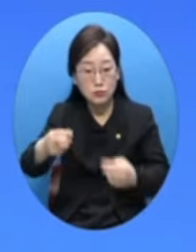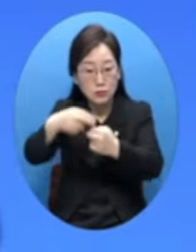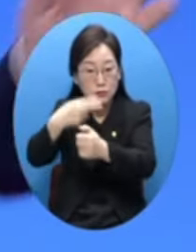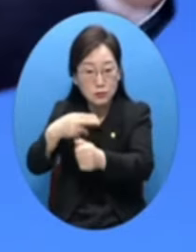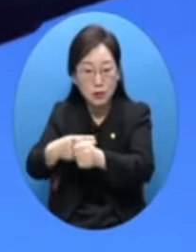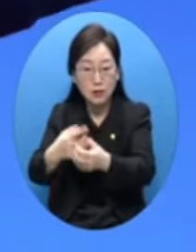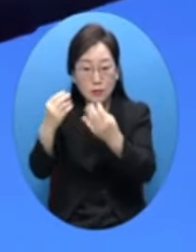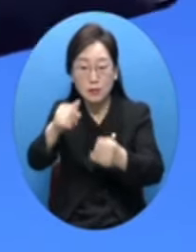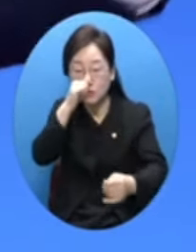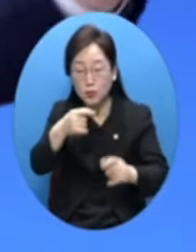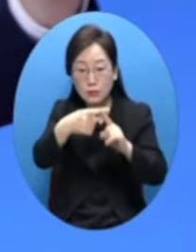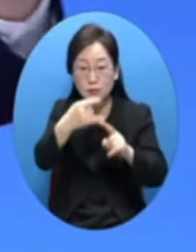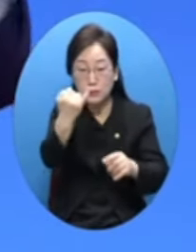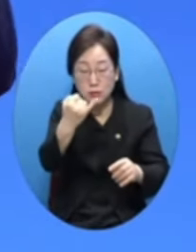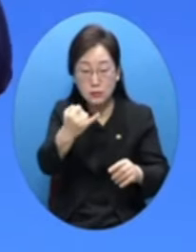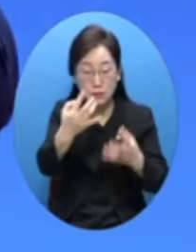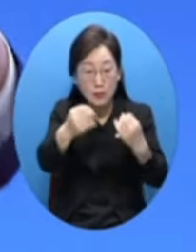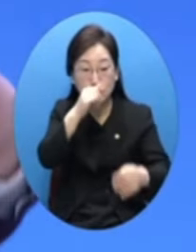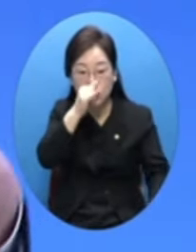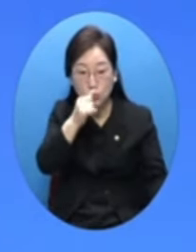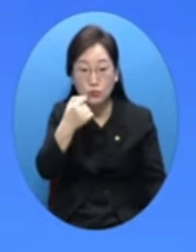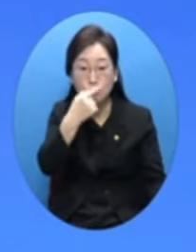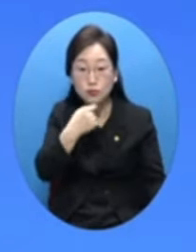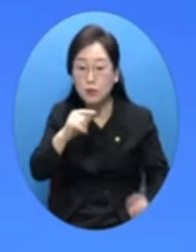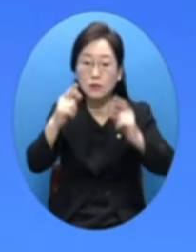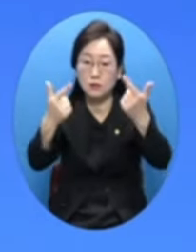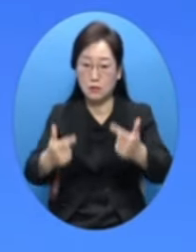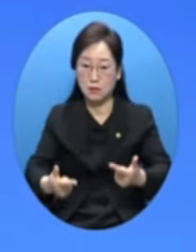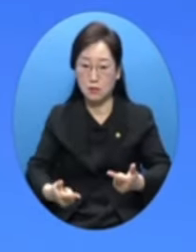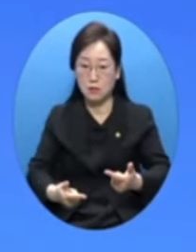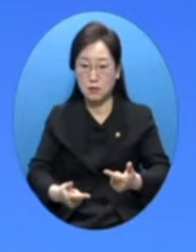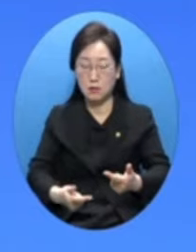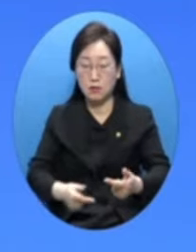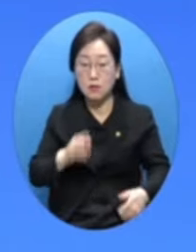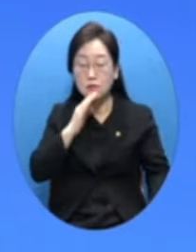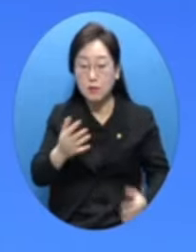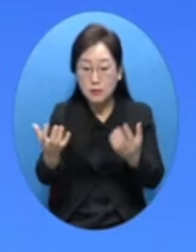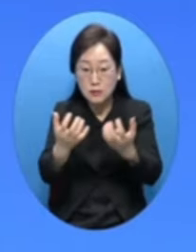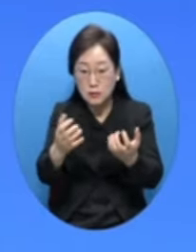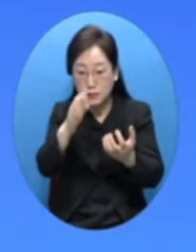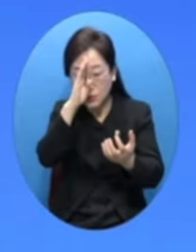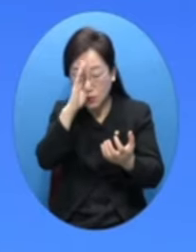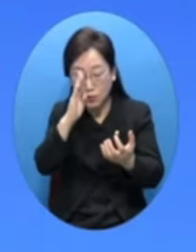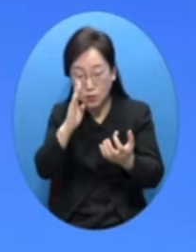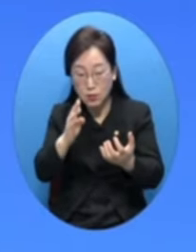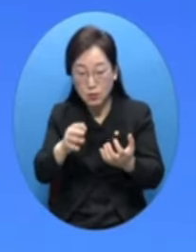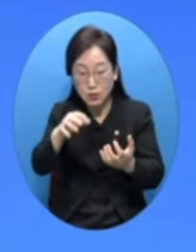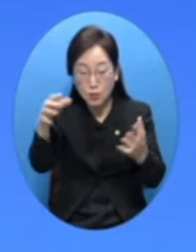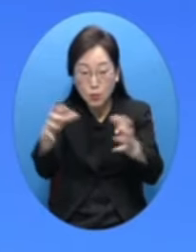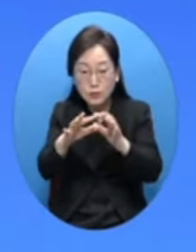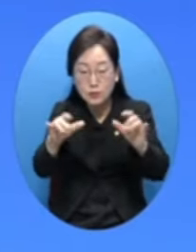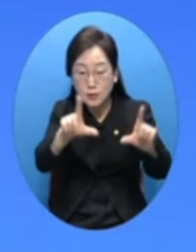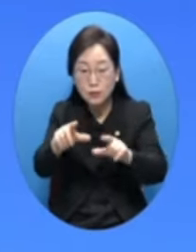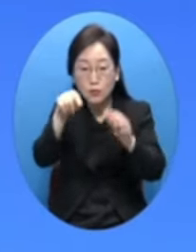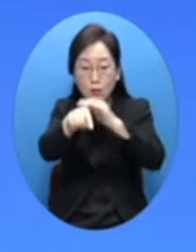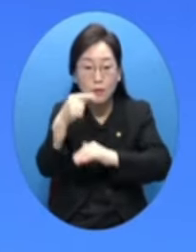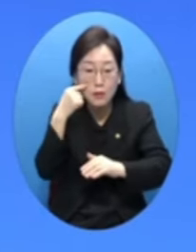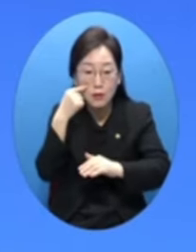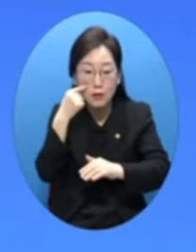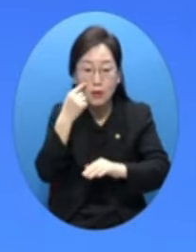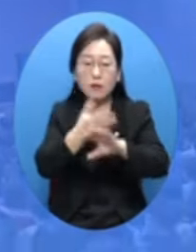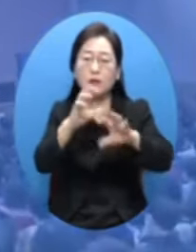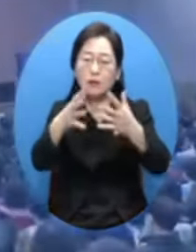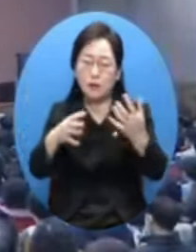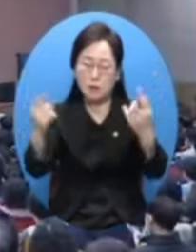꺼려하니까 외국에 있는 이 간호사들이 정말 주님 사랑하는 마음 갖고 이곳에 와서 섬기기 시작했어요.